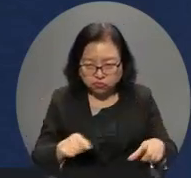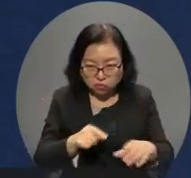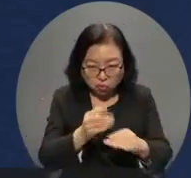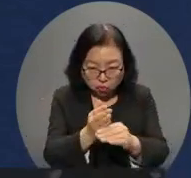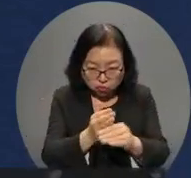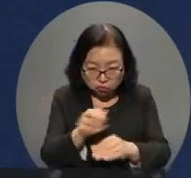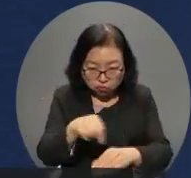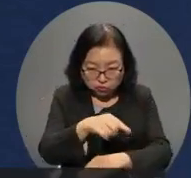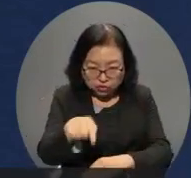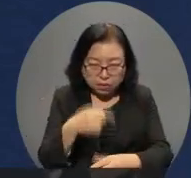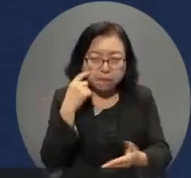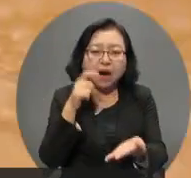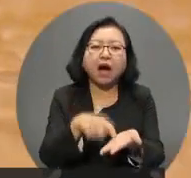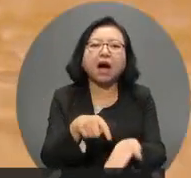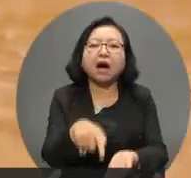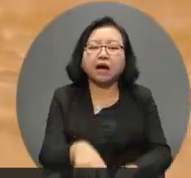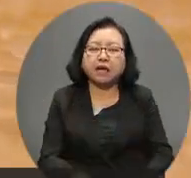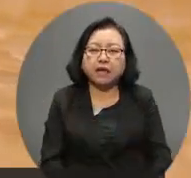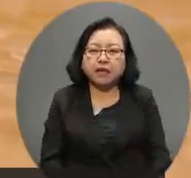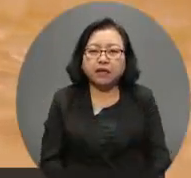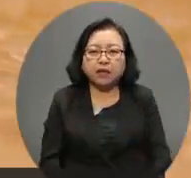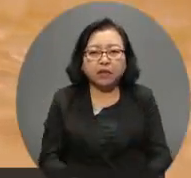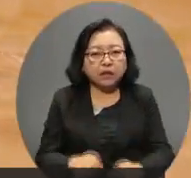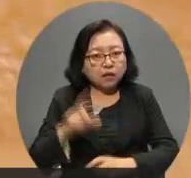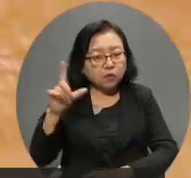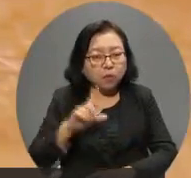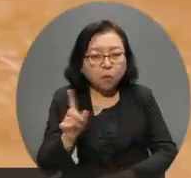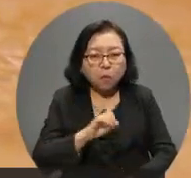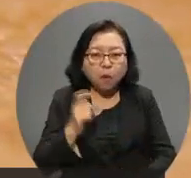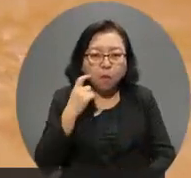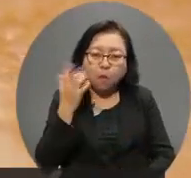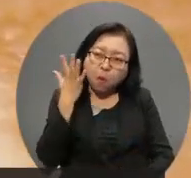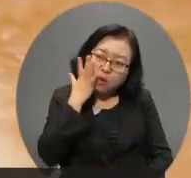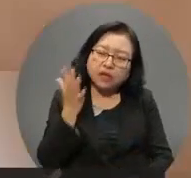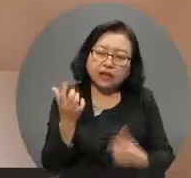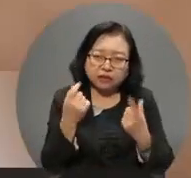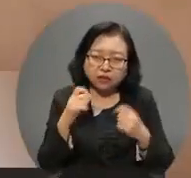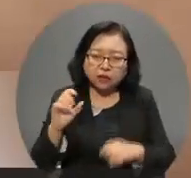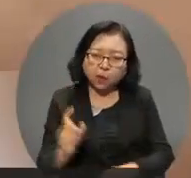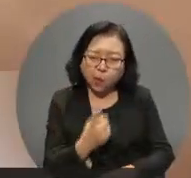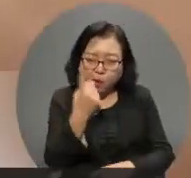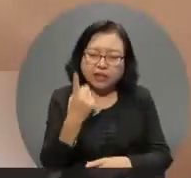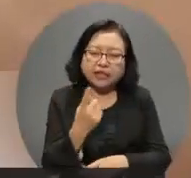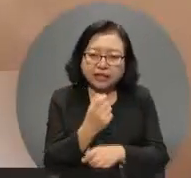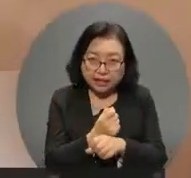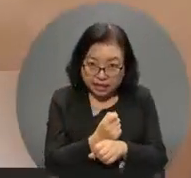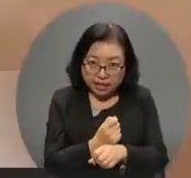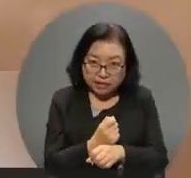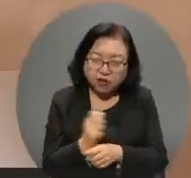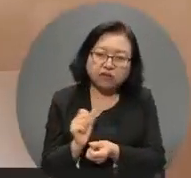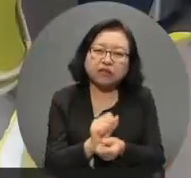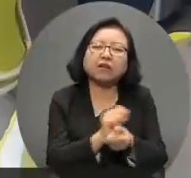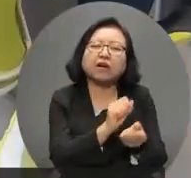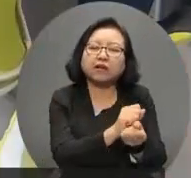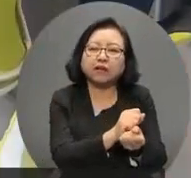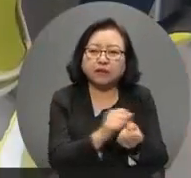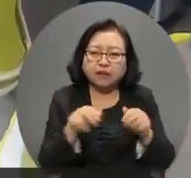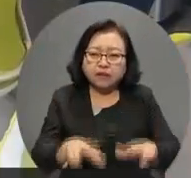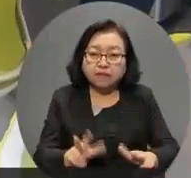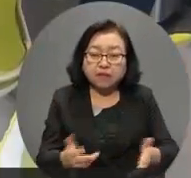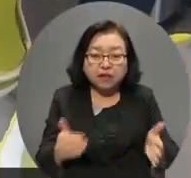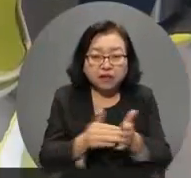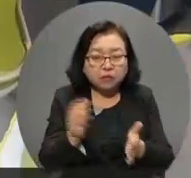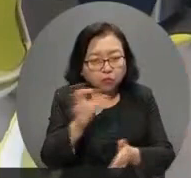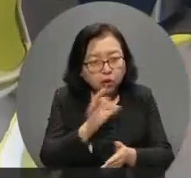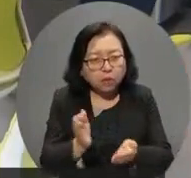감염이 확인됐습니다. 주로 모기 같은 흡혈 곤충을 통해 전파되기 때문에 그동안 방역당국은